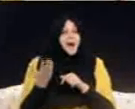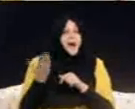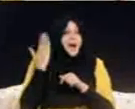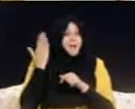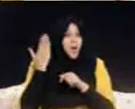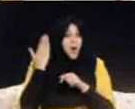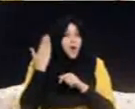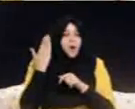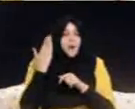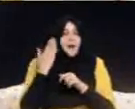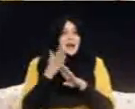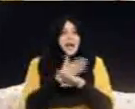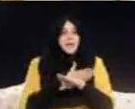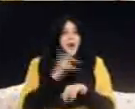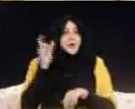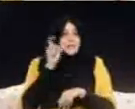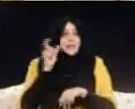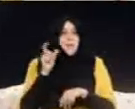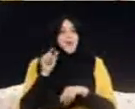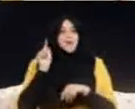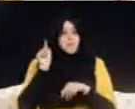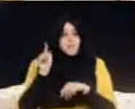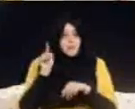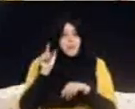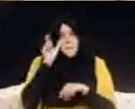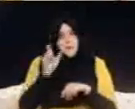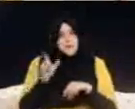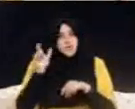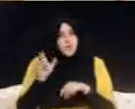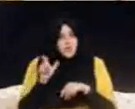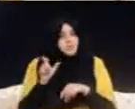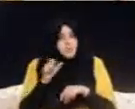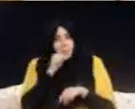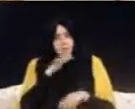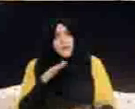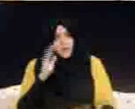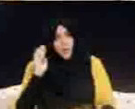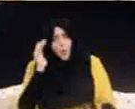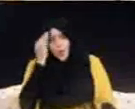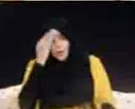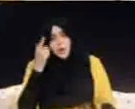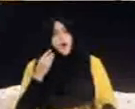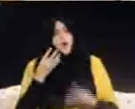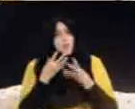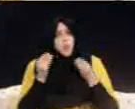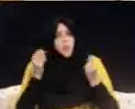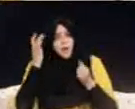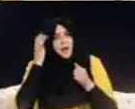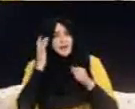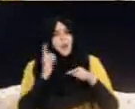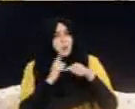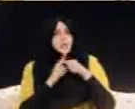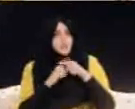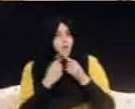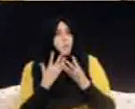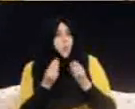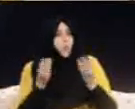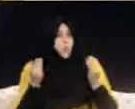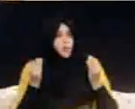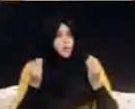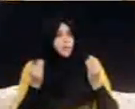الجاهلية من أخلاق كريمة اعترف بها النبي صلى الله عليه وسلم، أليس كذلك محمد؟ بلى. صلى الله عليه وسلم